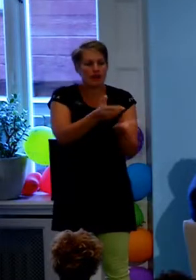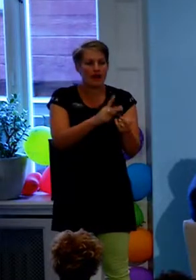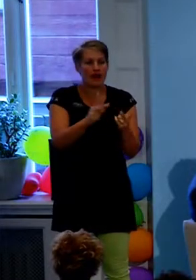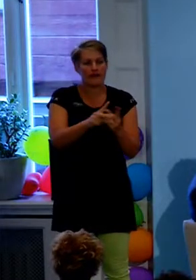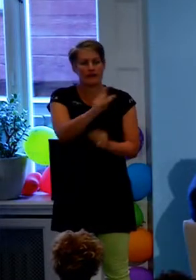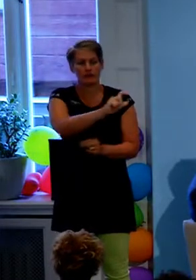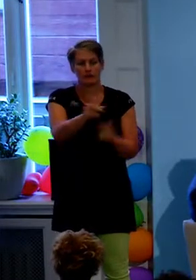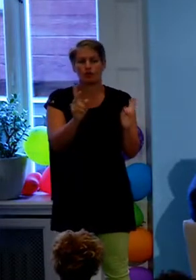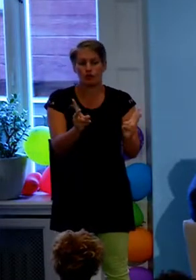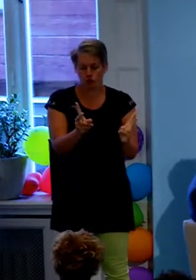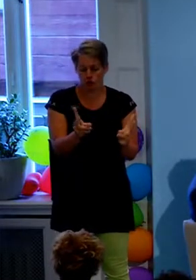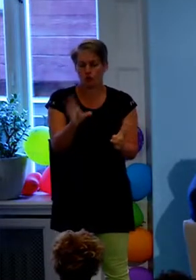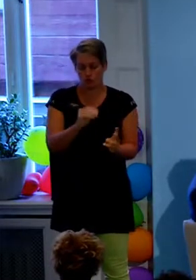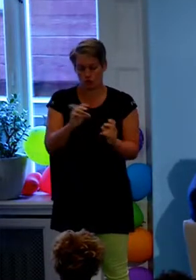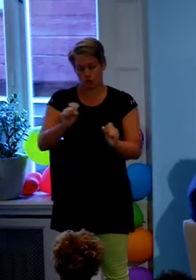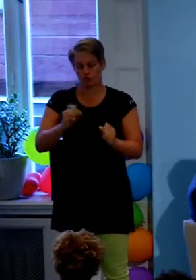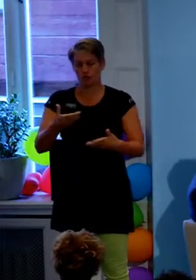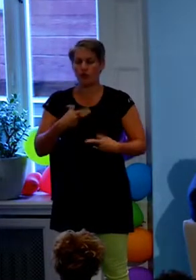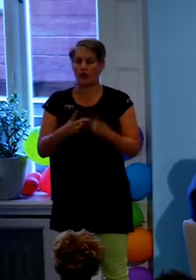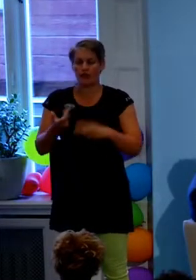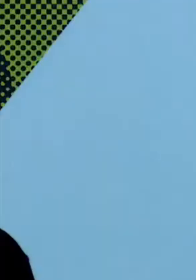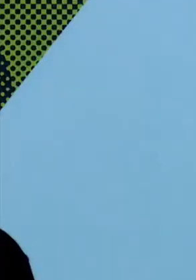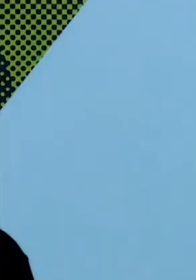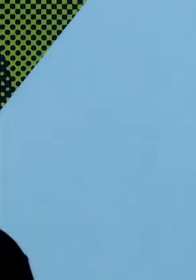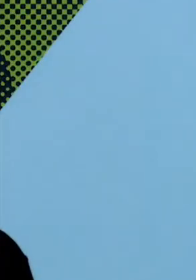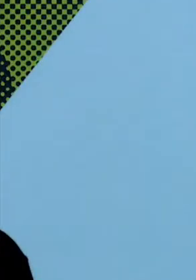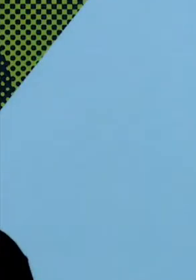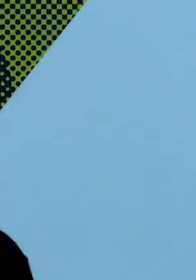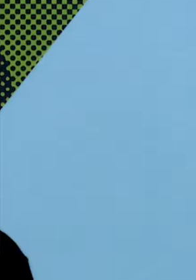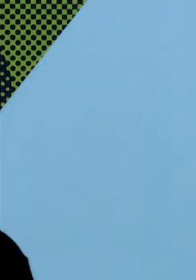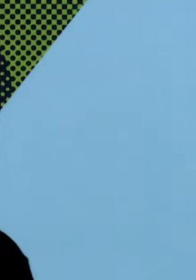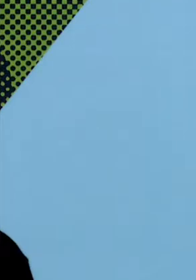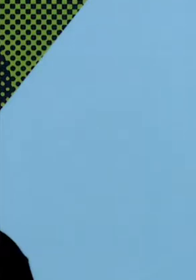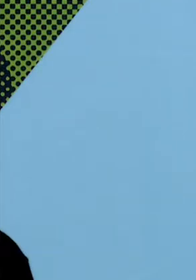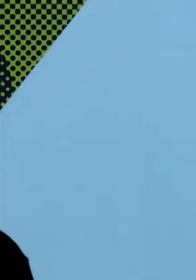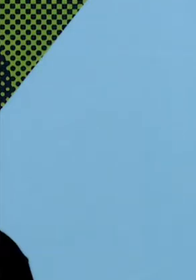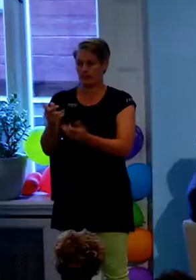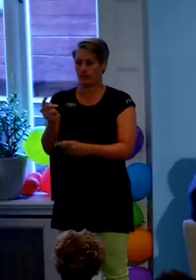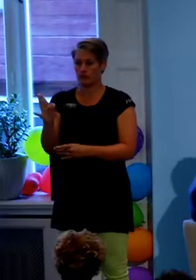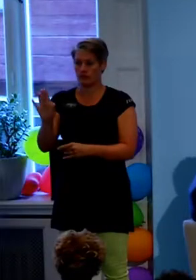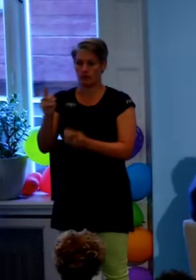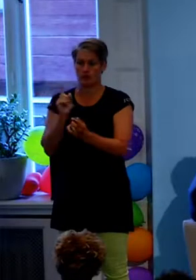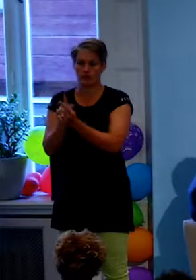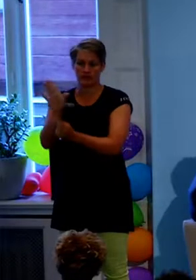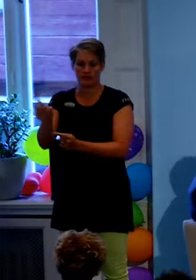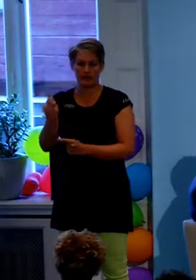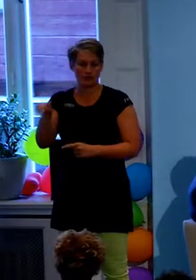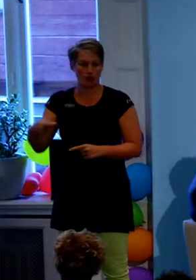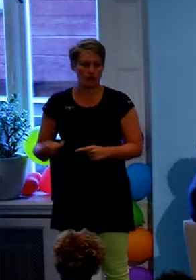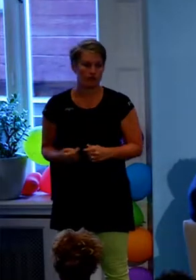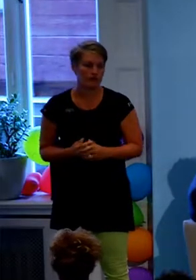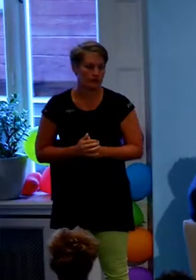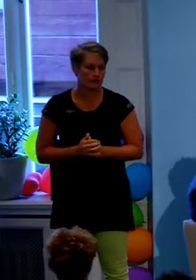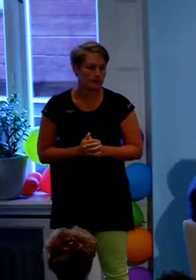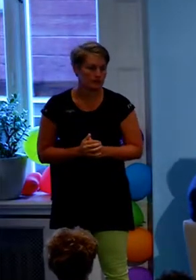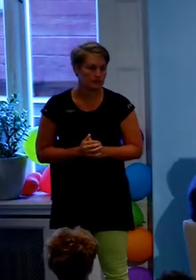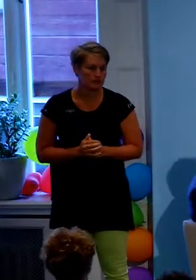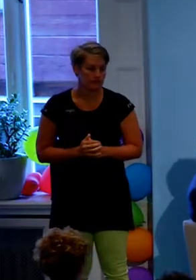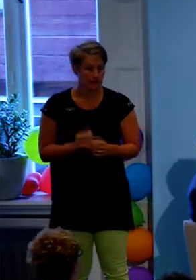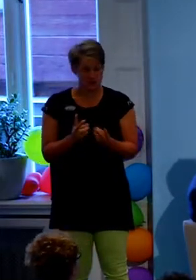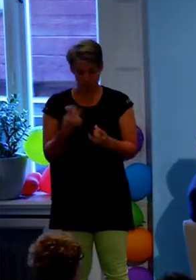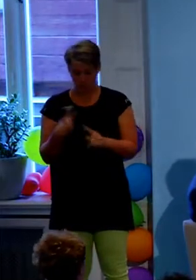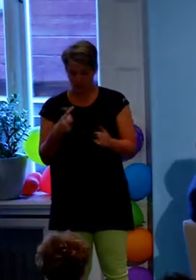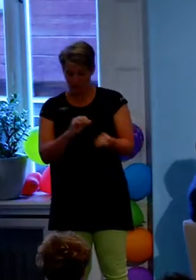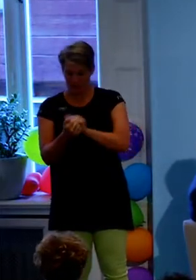oss att möta kundens krav. Så det, och sen att det går mycket snabbare. Så det, så det här, och det här är, det är tydliga förändringar? Ja,